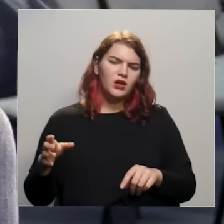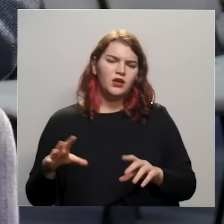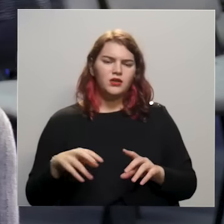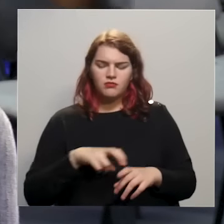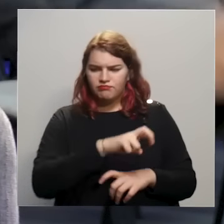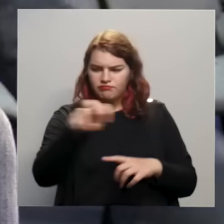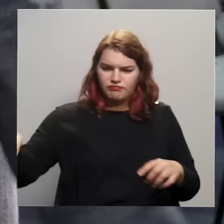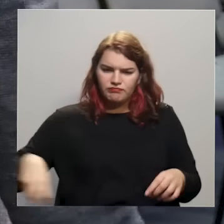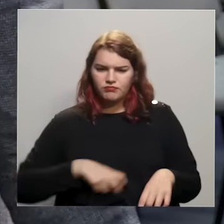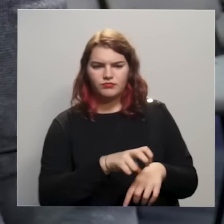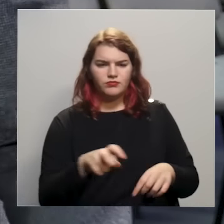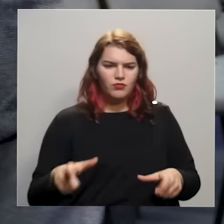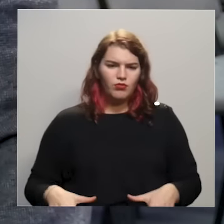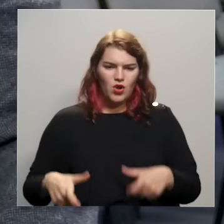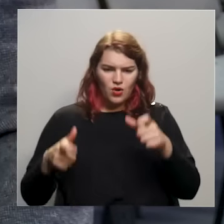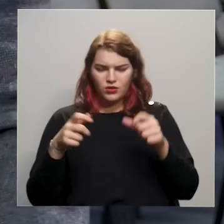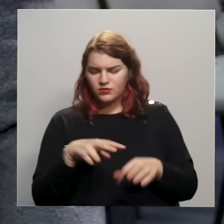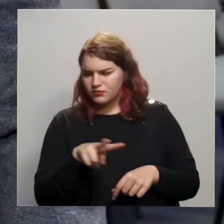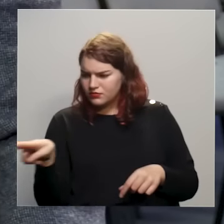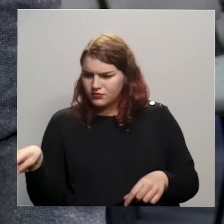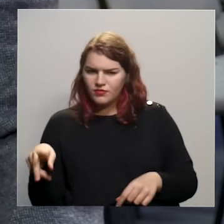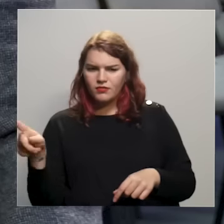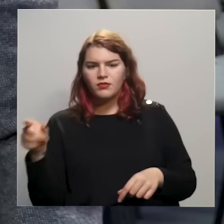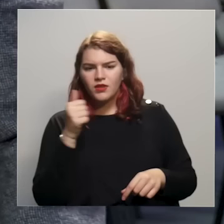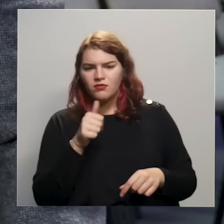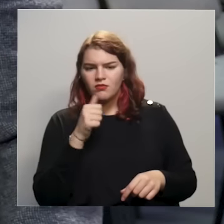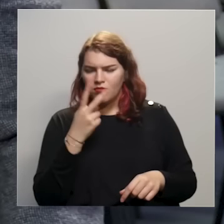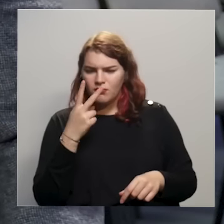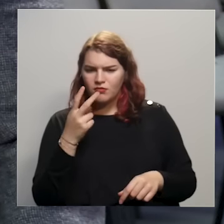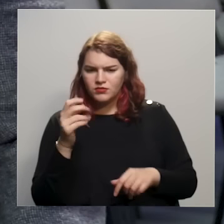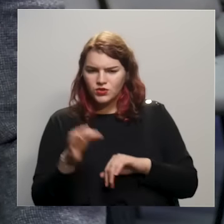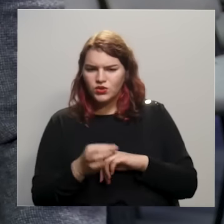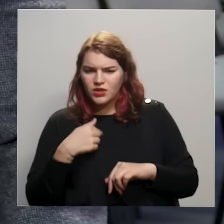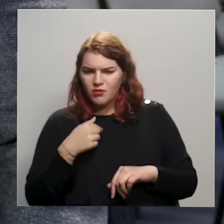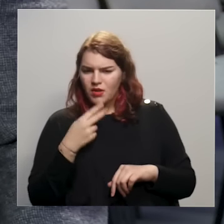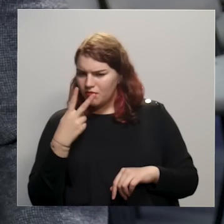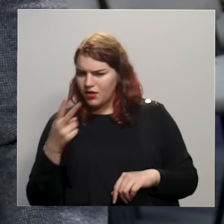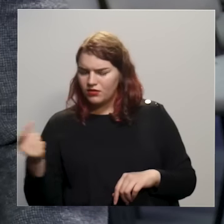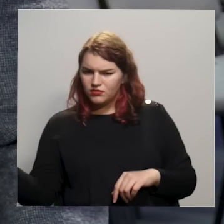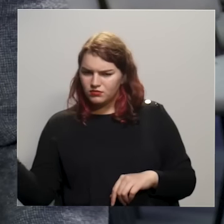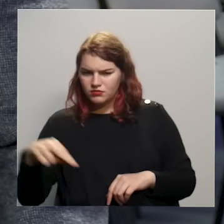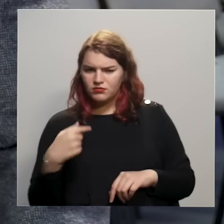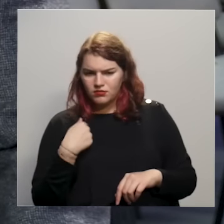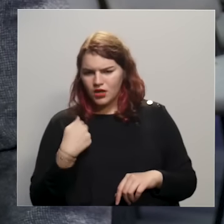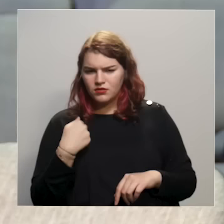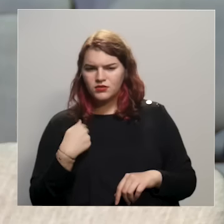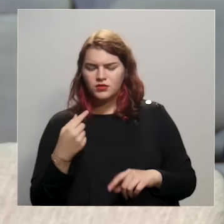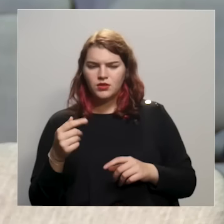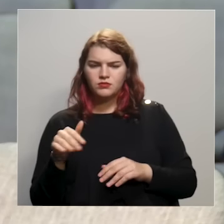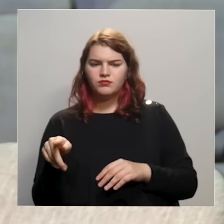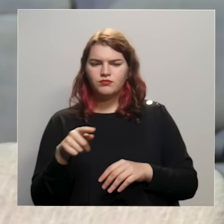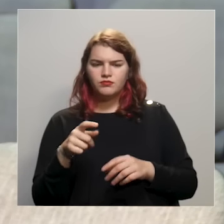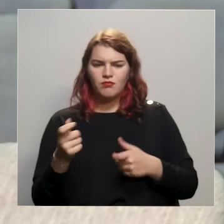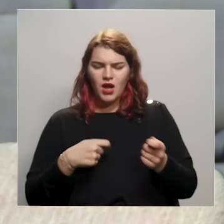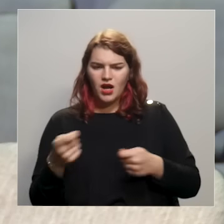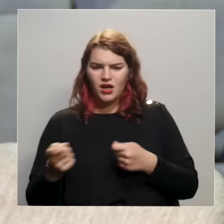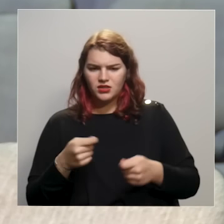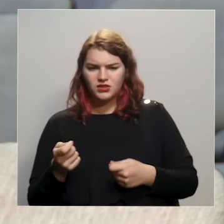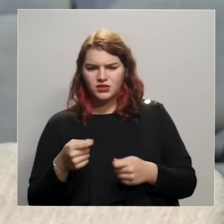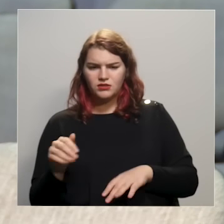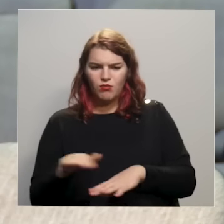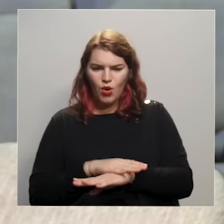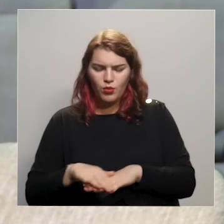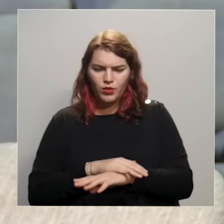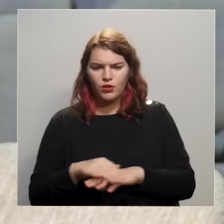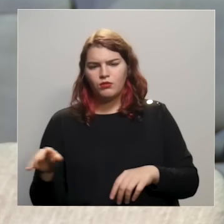tură de bloc pe acolo, m-am tot uitat, ea m-a văzut, era în spatele lui, erau niște magazii de mobil acolo. Era și cu copiii sau singur?